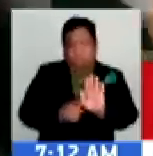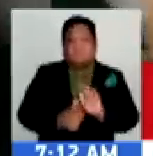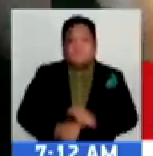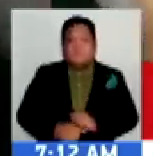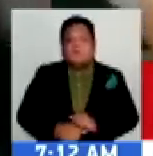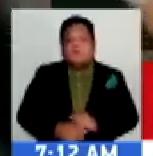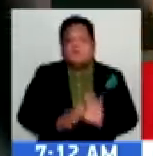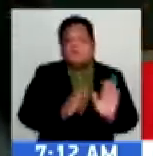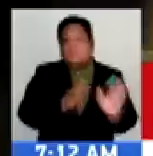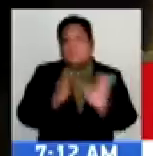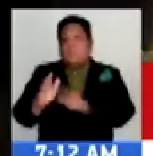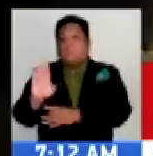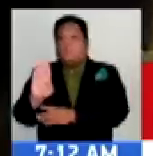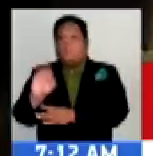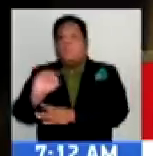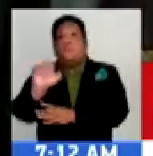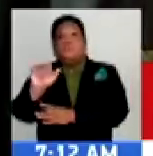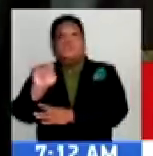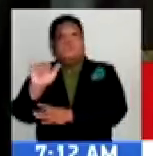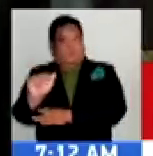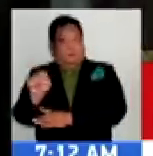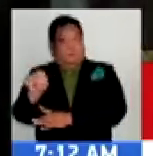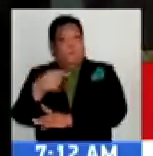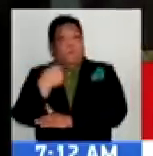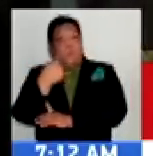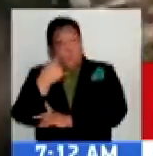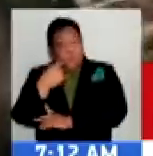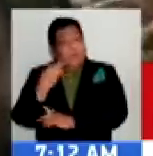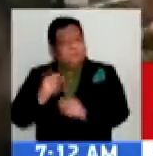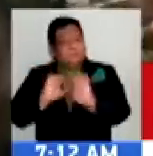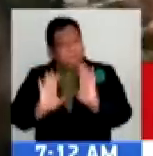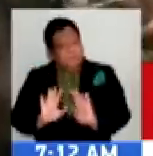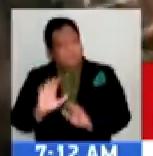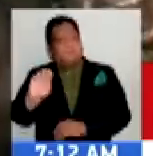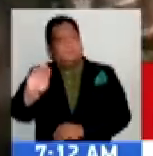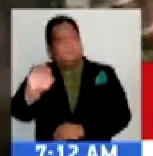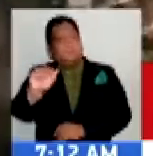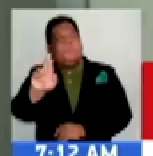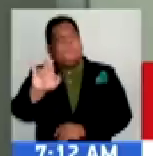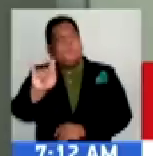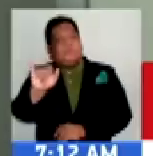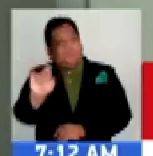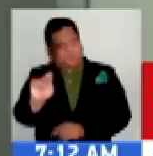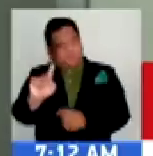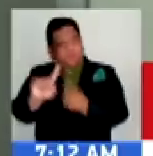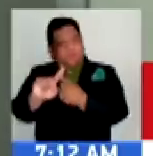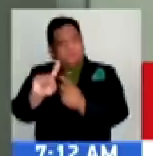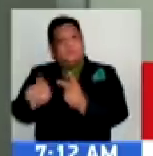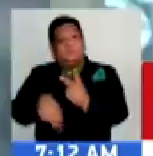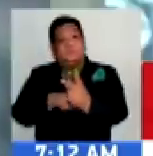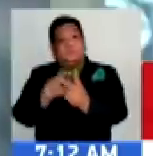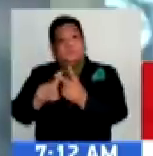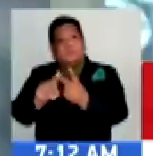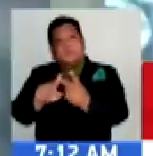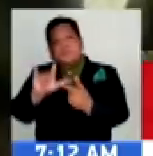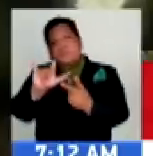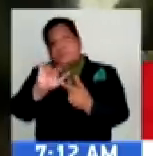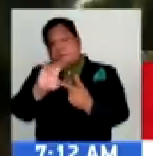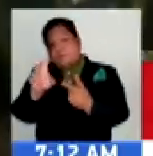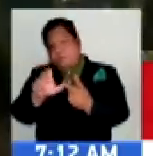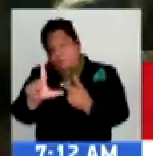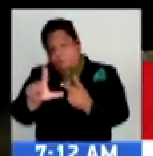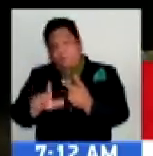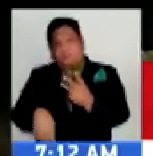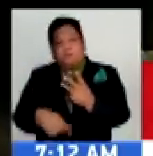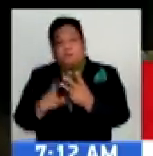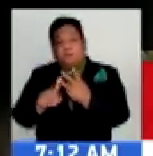Empire, pamumunuan ni Martin Del Rosario bilang Prinsipe Zardos at kasama si Lizelle Lopez bilang Zandra, Epikizon bilang